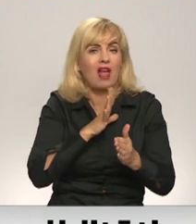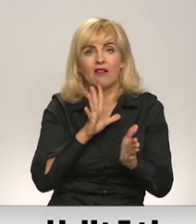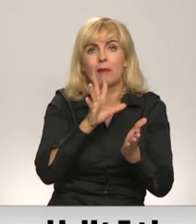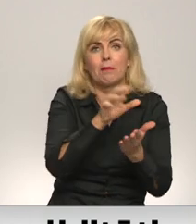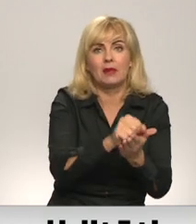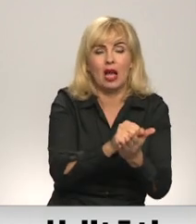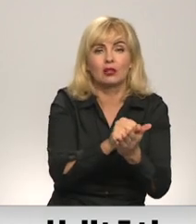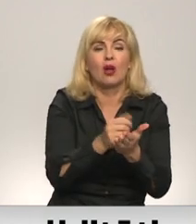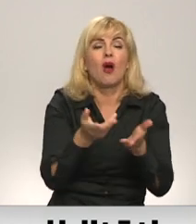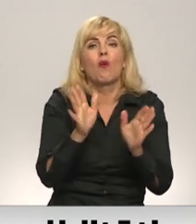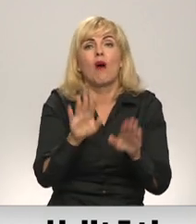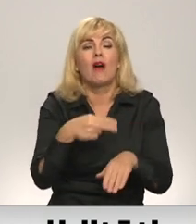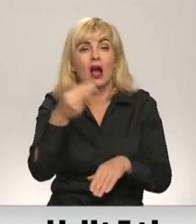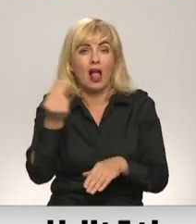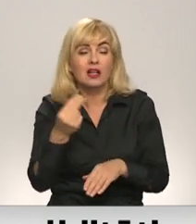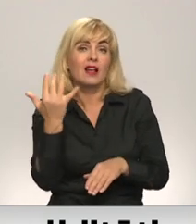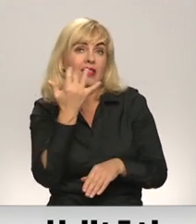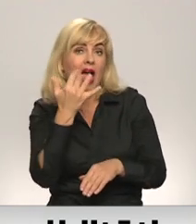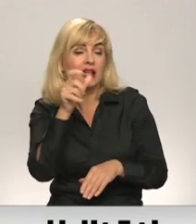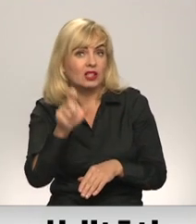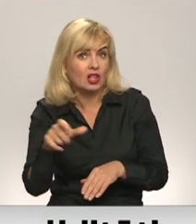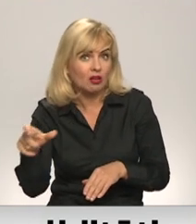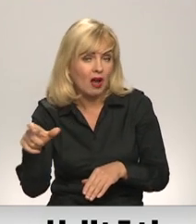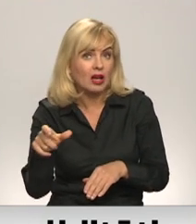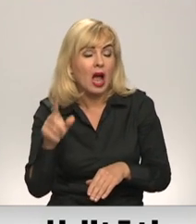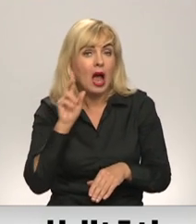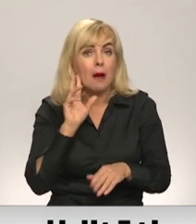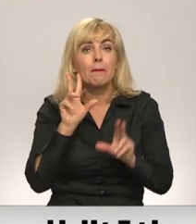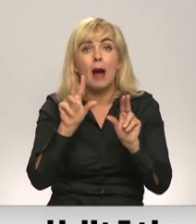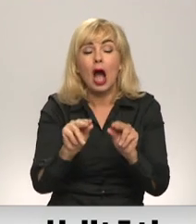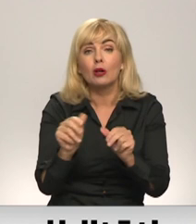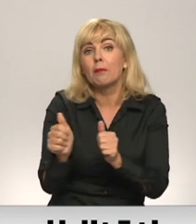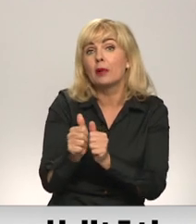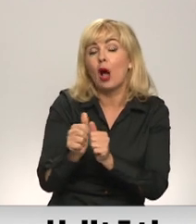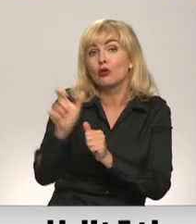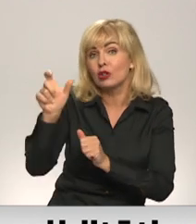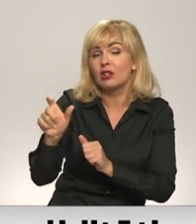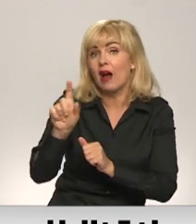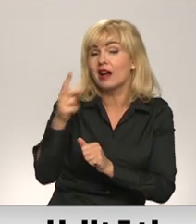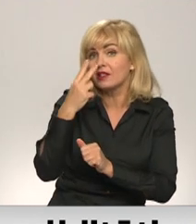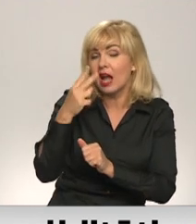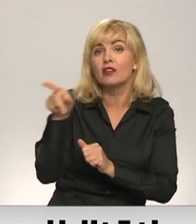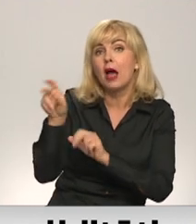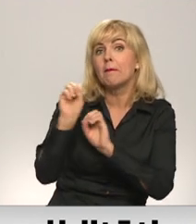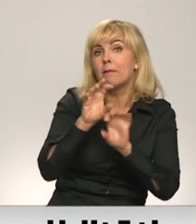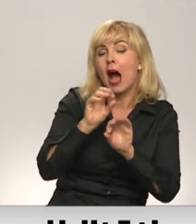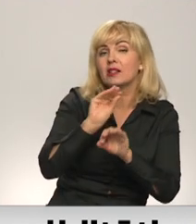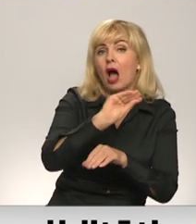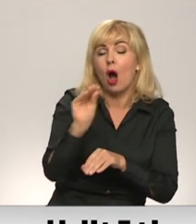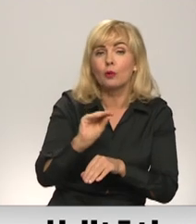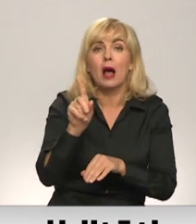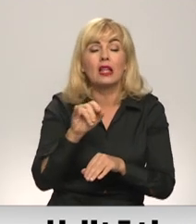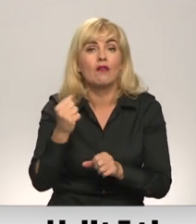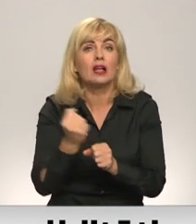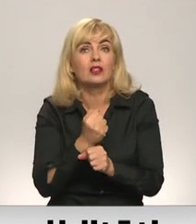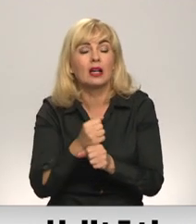vēl gleznām. Neredzīgiem cilvēkiem ir jāpaļaujas uz līdzās esoša redzīga cilvēka aprakstu. Līvi iesaka izstrādāt vainu